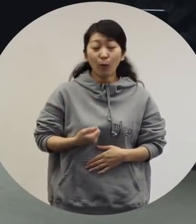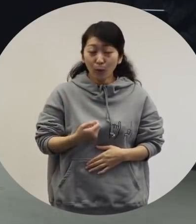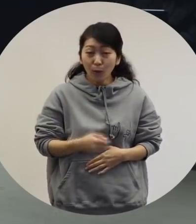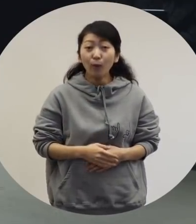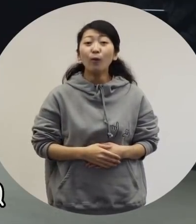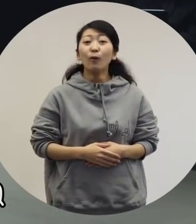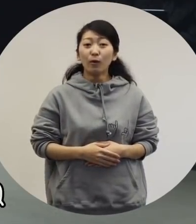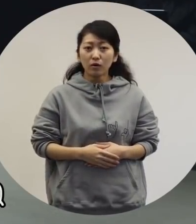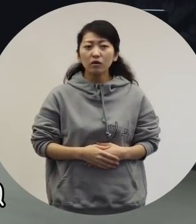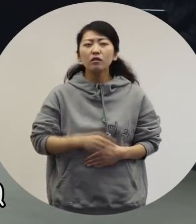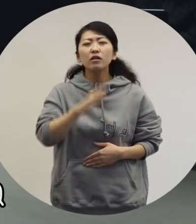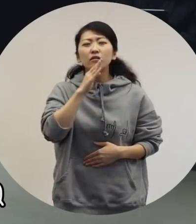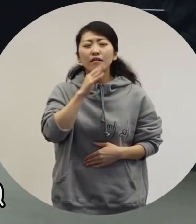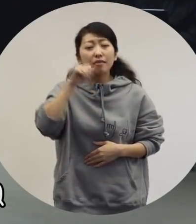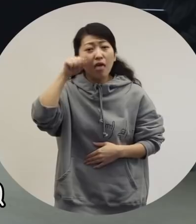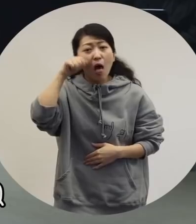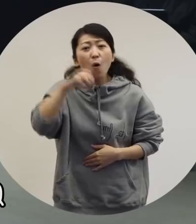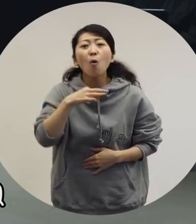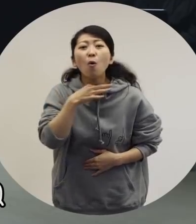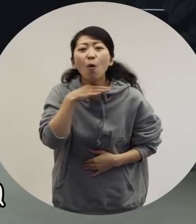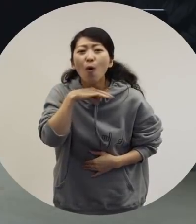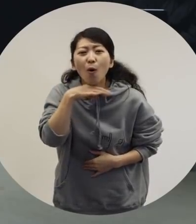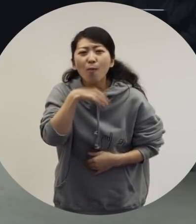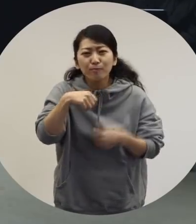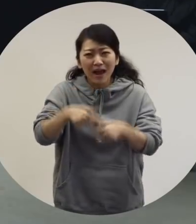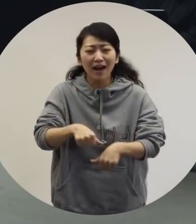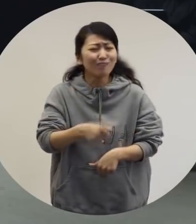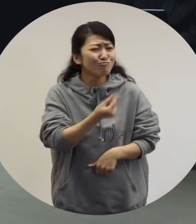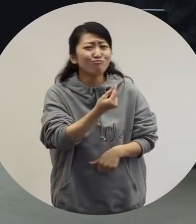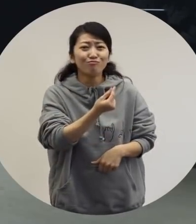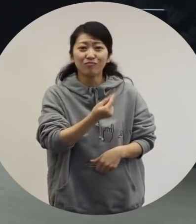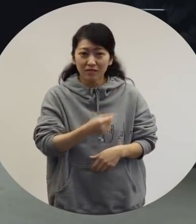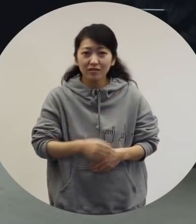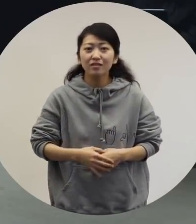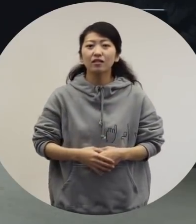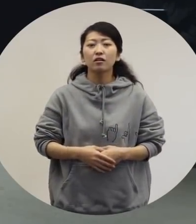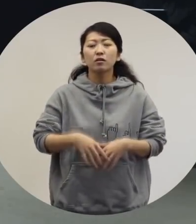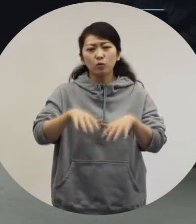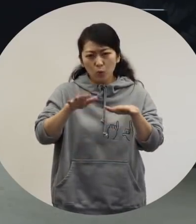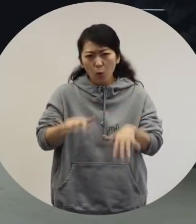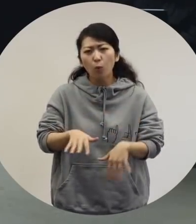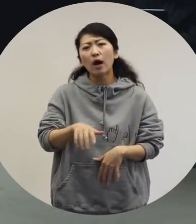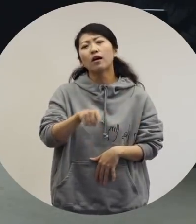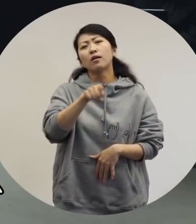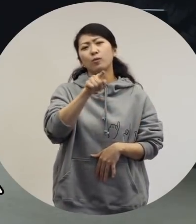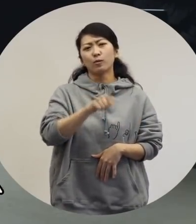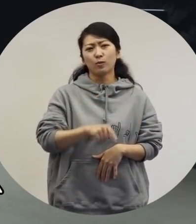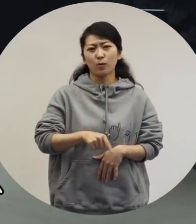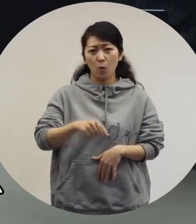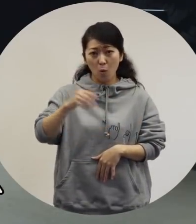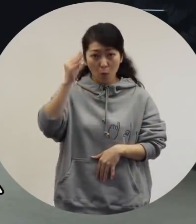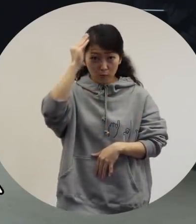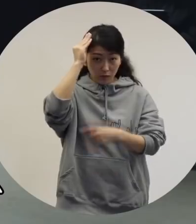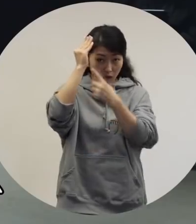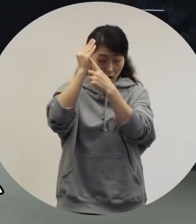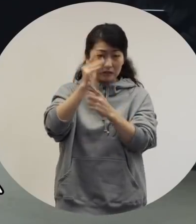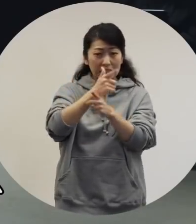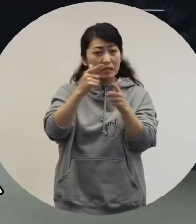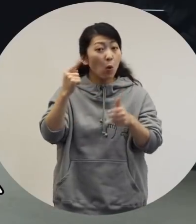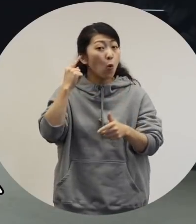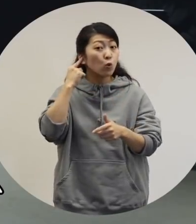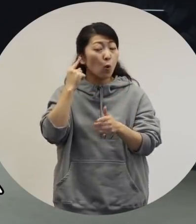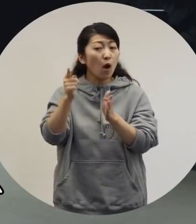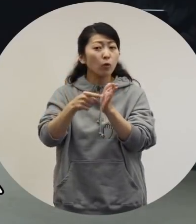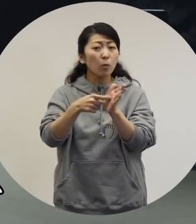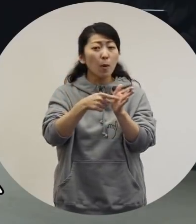面白い。 でも確かに猫に鈴つけるようなもんですから ね。今日はあれなんですよ、まだオンテナは、まあ、い